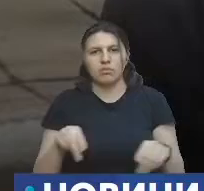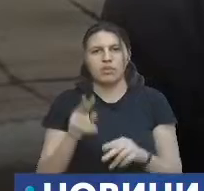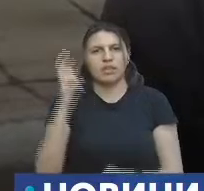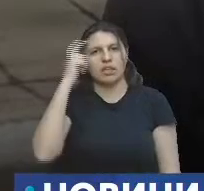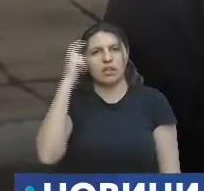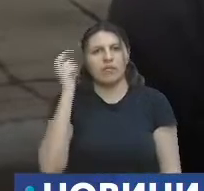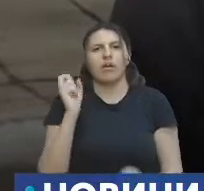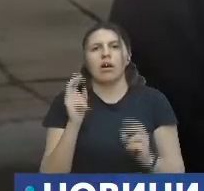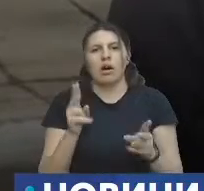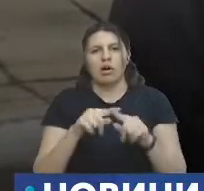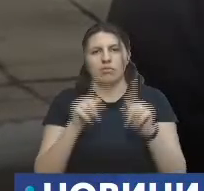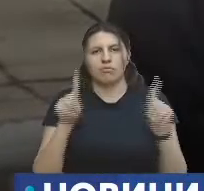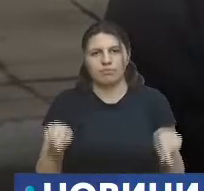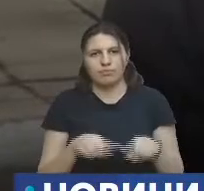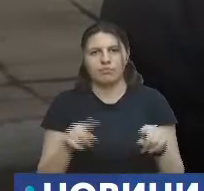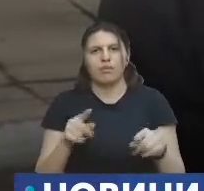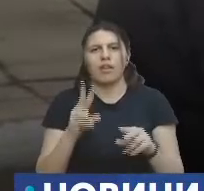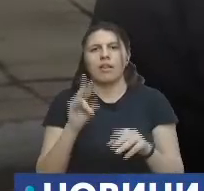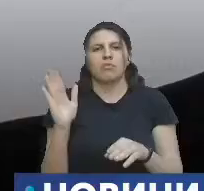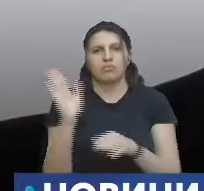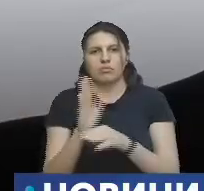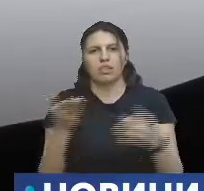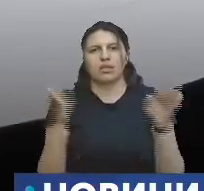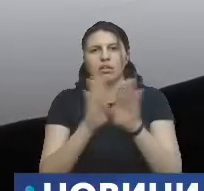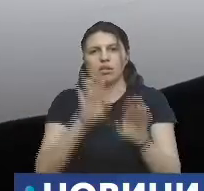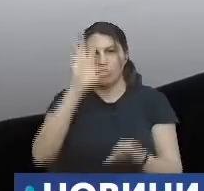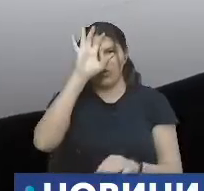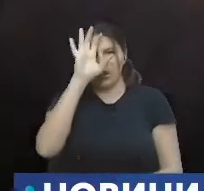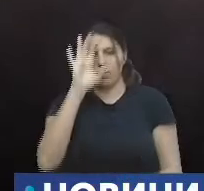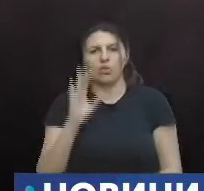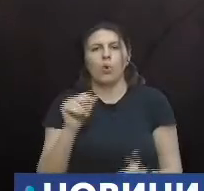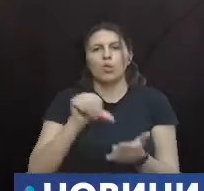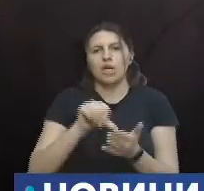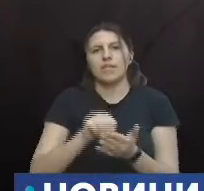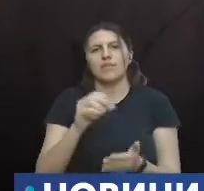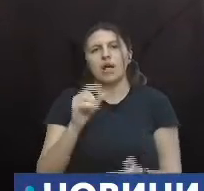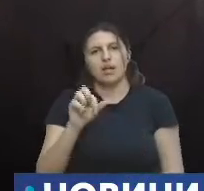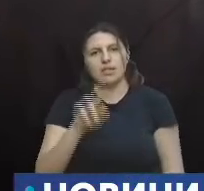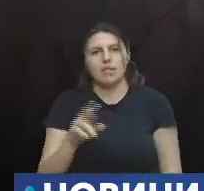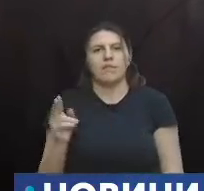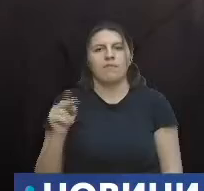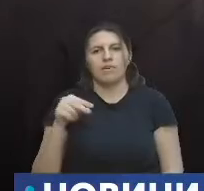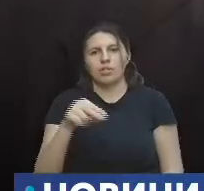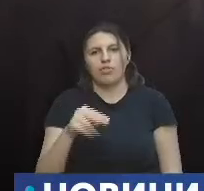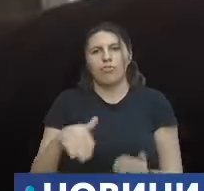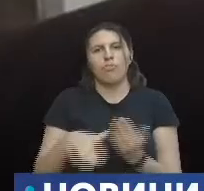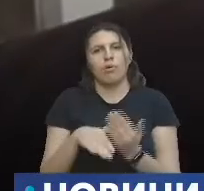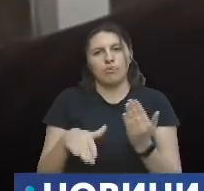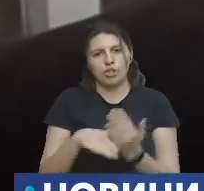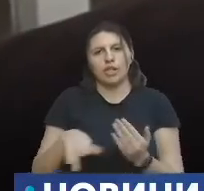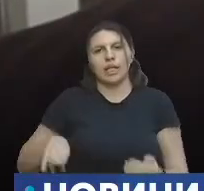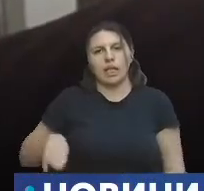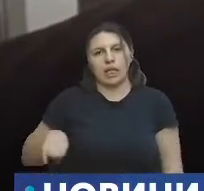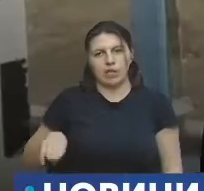її називають, бумажка, на закриття нашої шахти. До учасників акції вийшов помічник директора шахти з правових питань